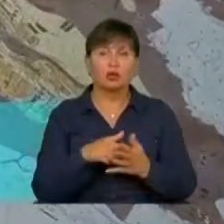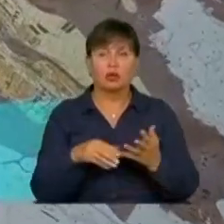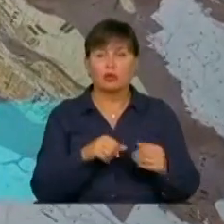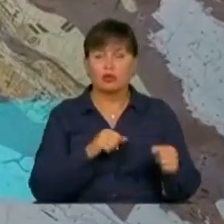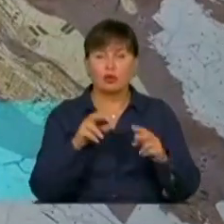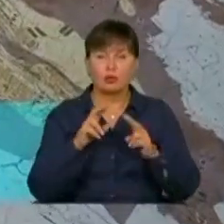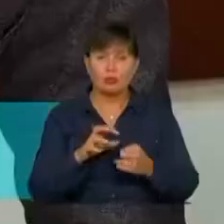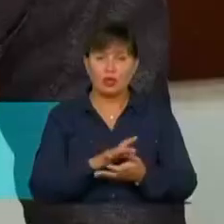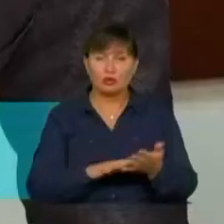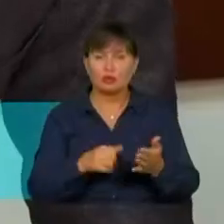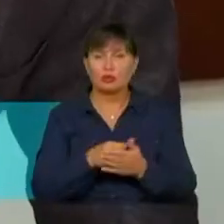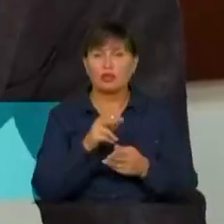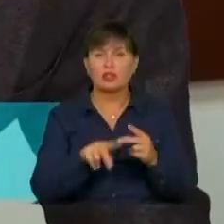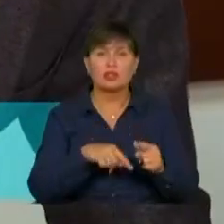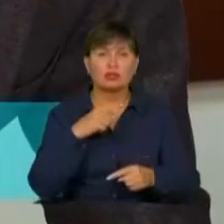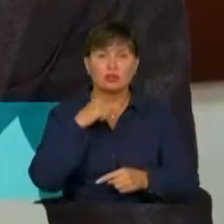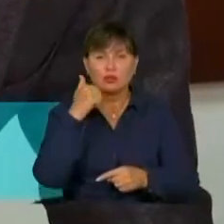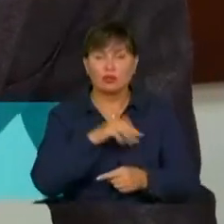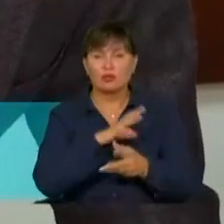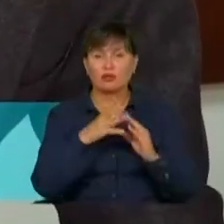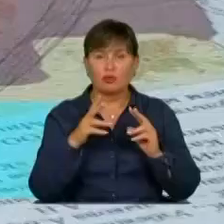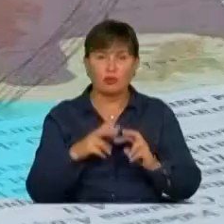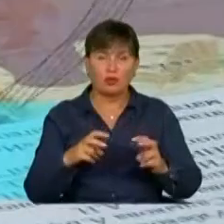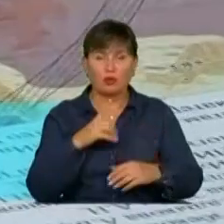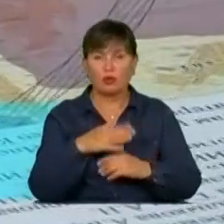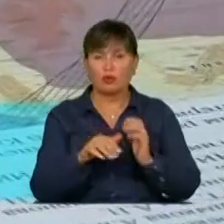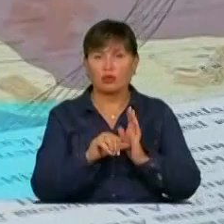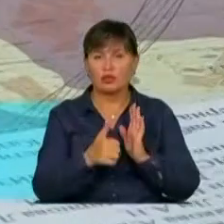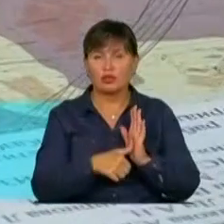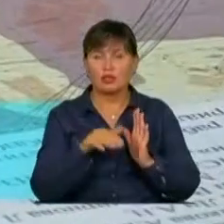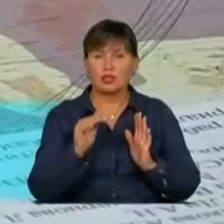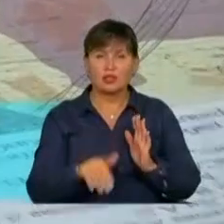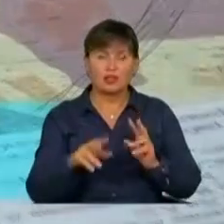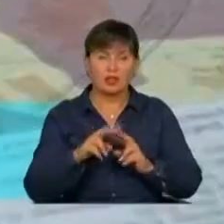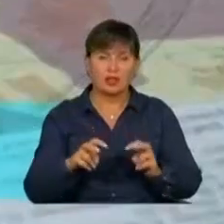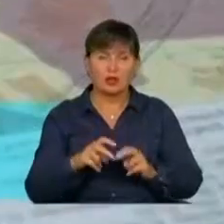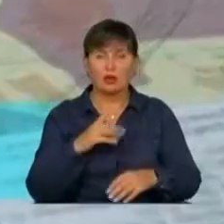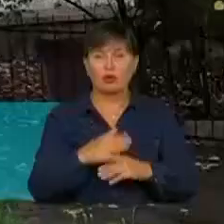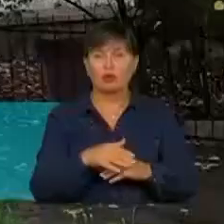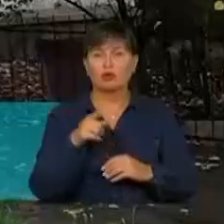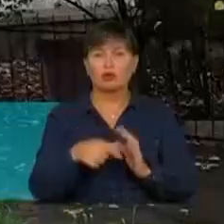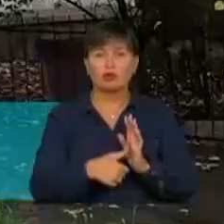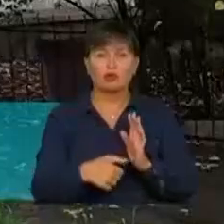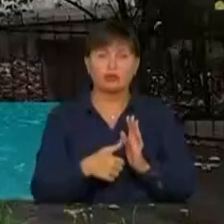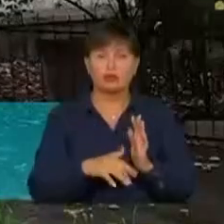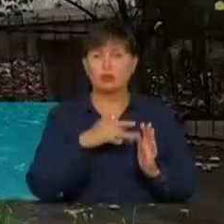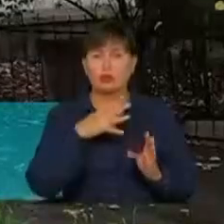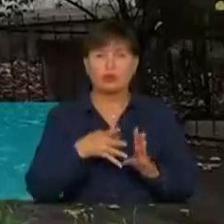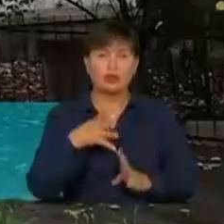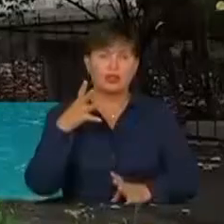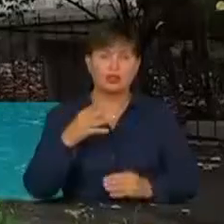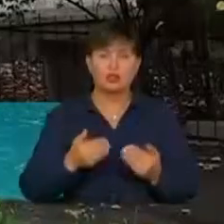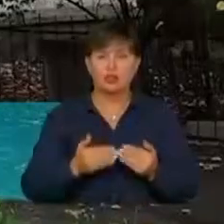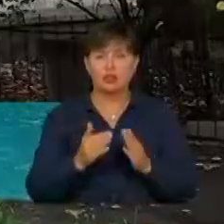сейсмоаудит продолжится до конца следующего года. Всего проверят порядка 16 тысяч объектов. Из них около 1600 – многоквартирные жилые